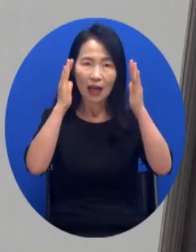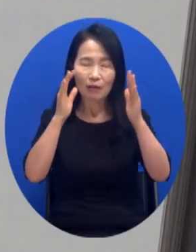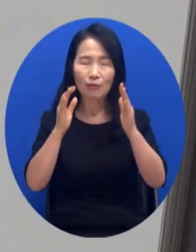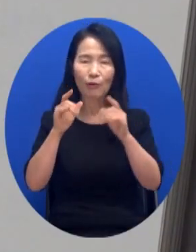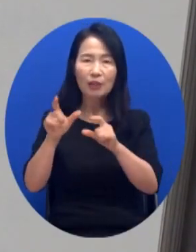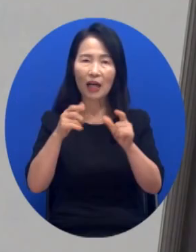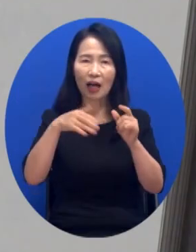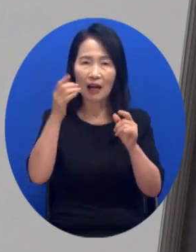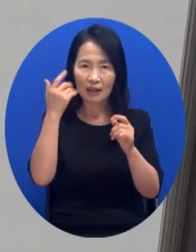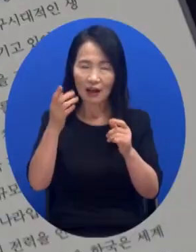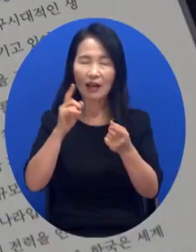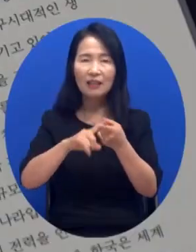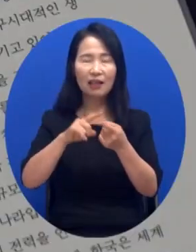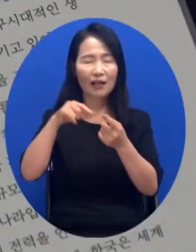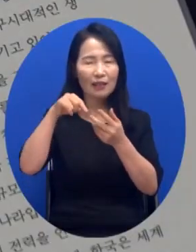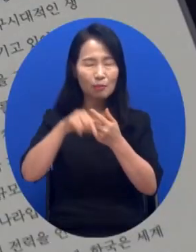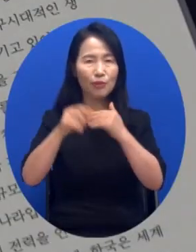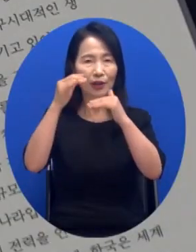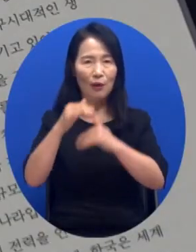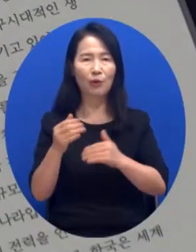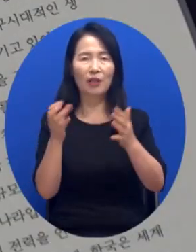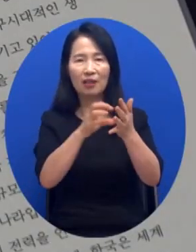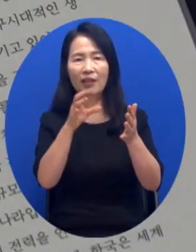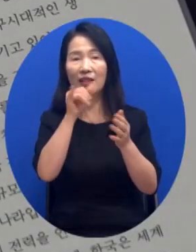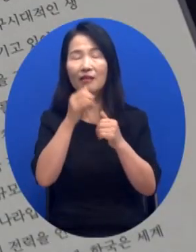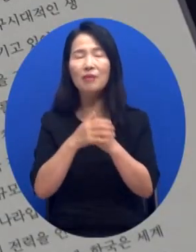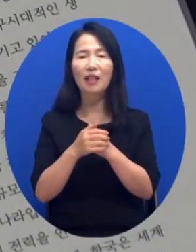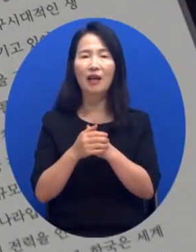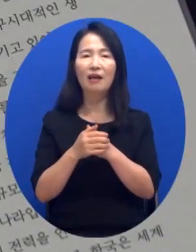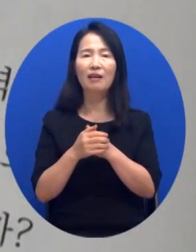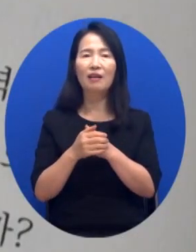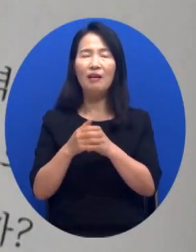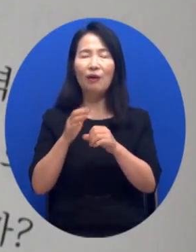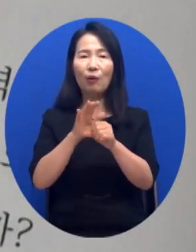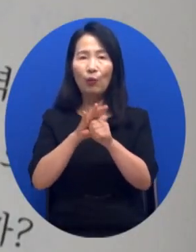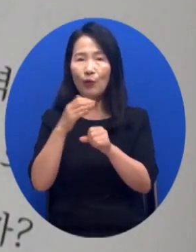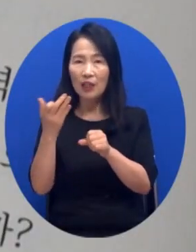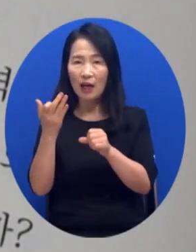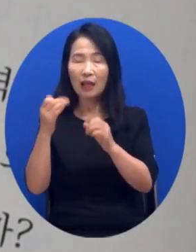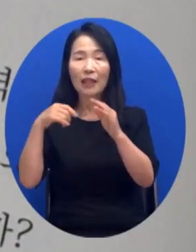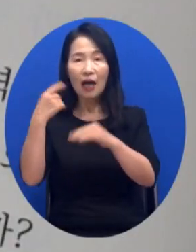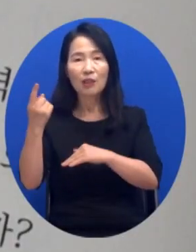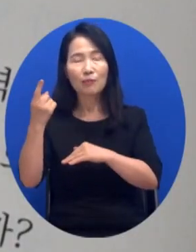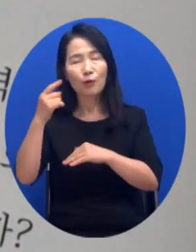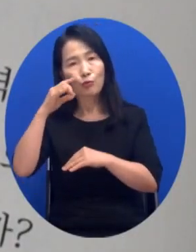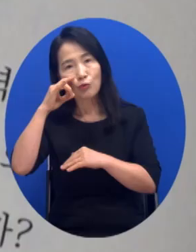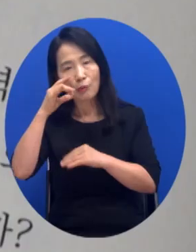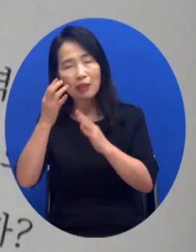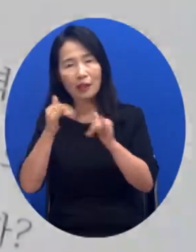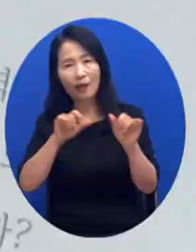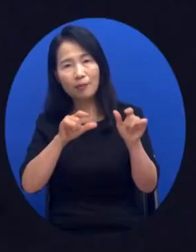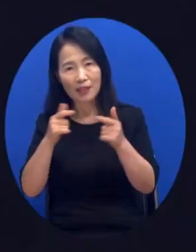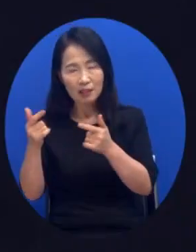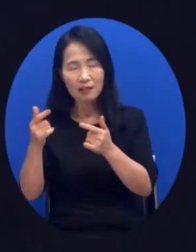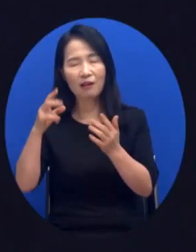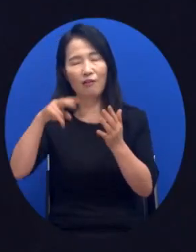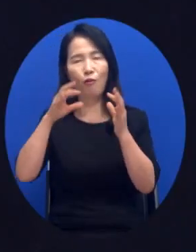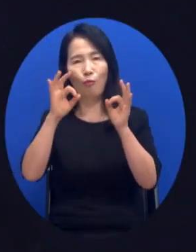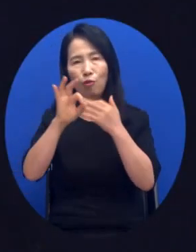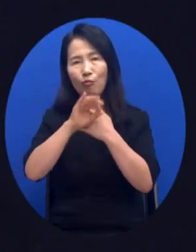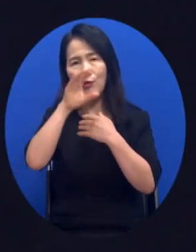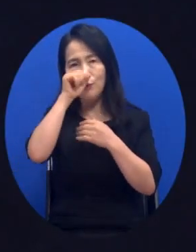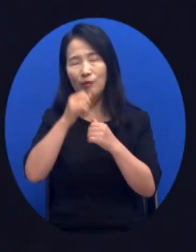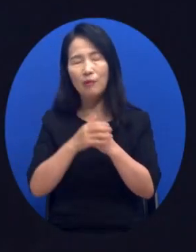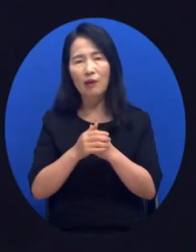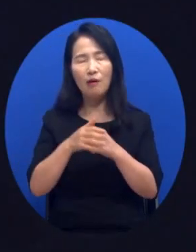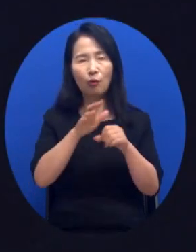통찰이 담겼습니다. 포스트 코로나 시대를 생각하고 대비해 나가려는 독자라면 읽어볼 만한 책입니다. 코로나19